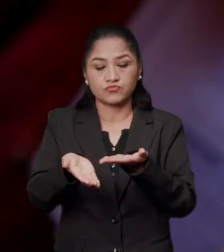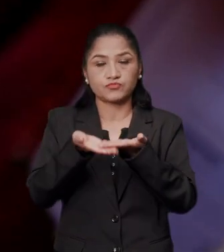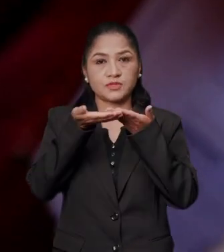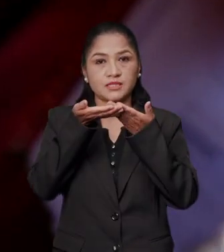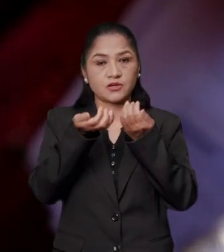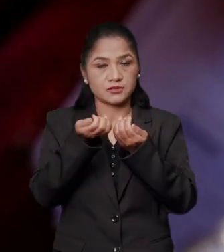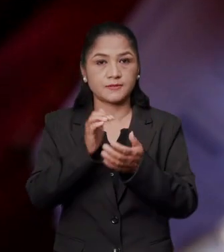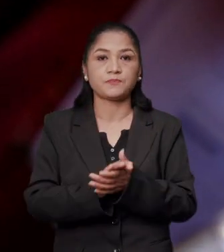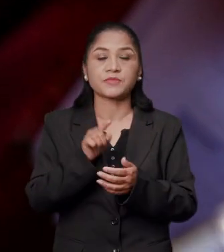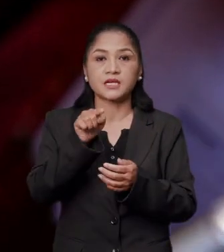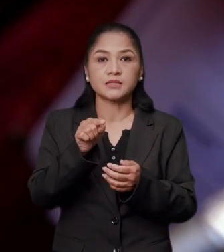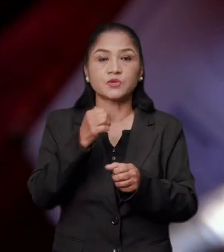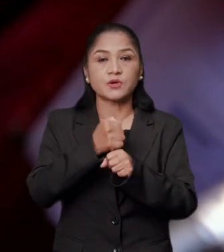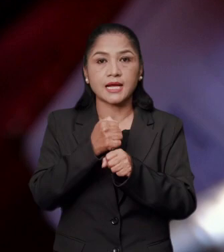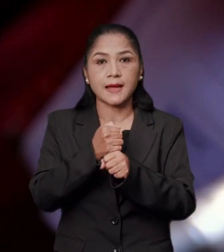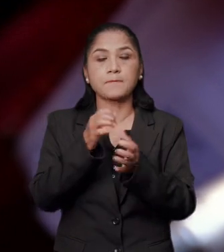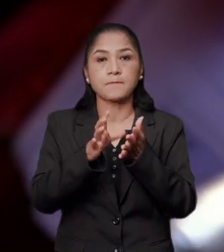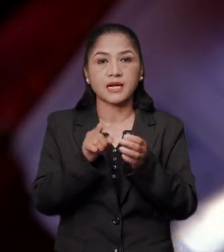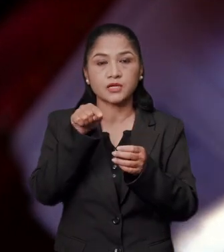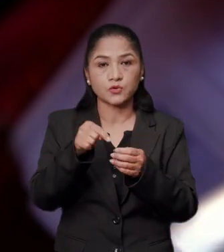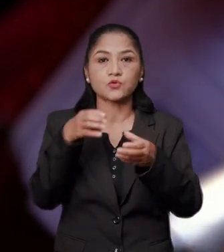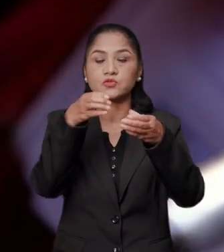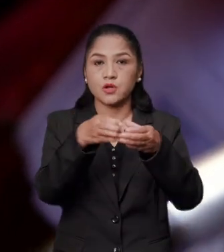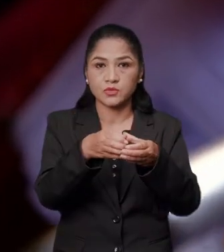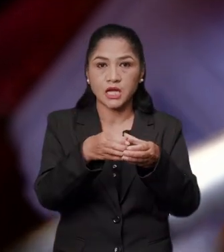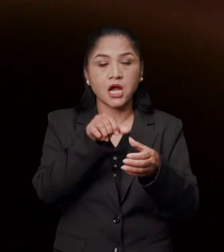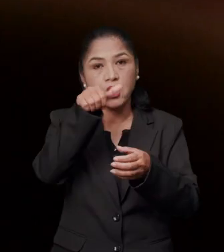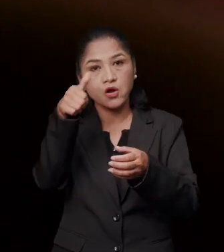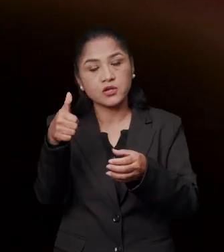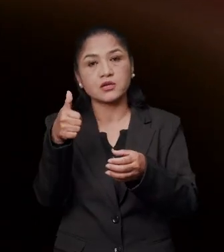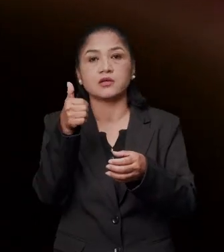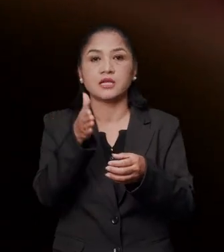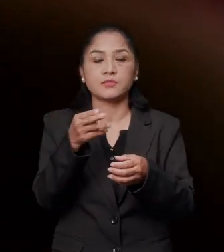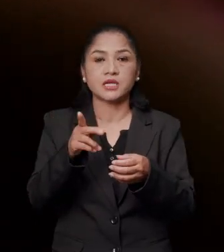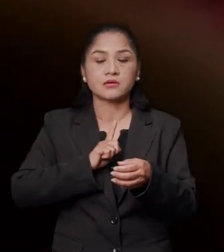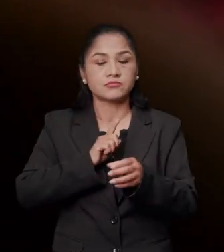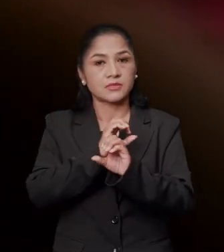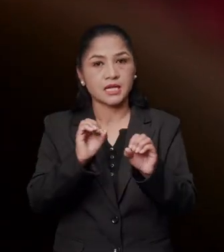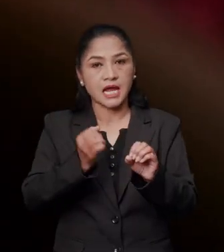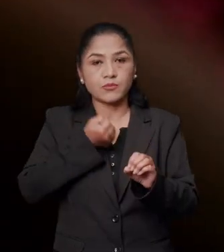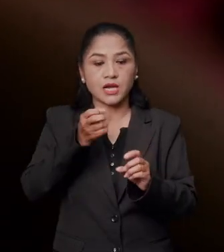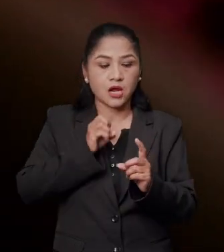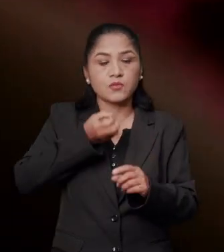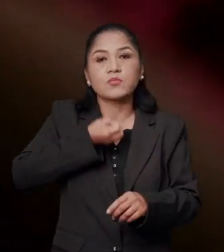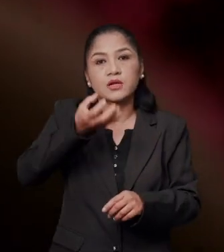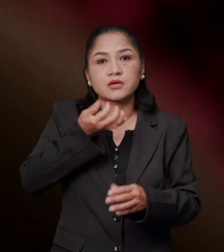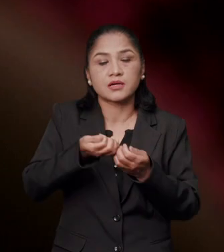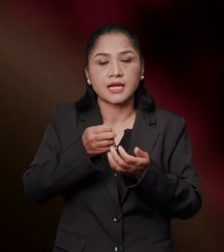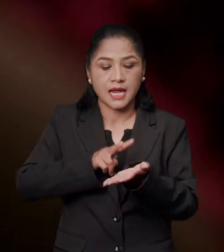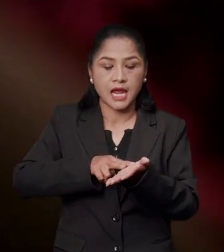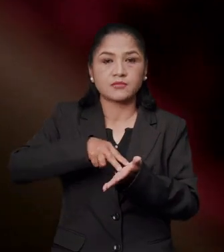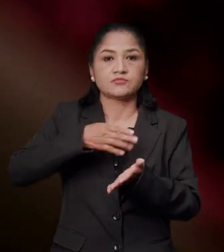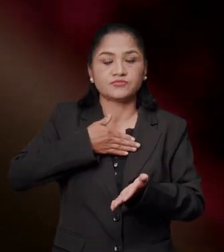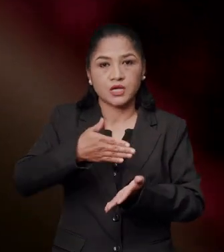गर्न उत्प्रेरित गर्नेछ। तिम्रो काम मार्फत यस समुदायका अन्यले पनि नडराई आफूलाई अभिव्यक्त